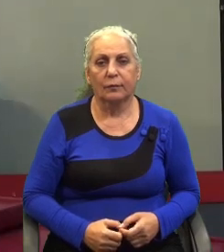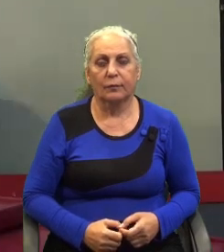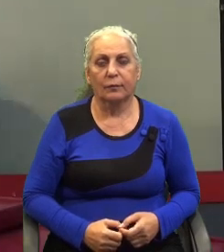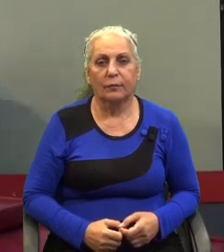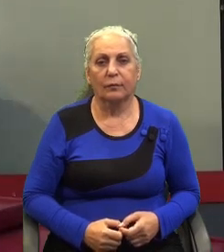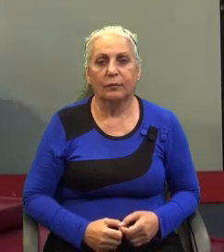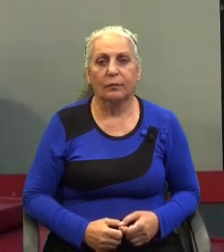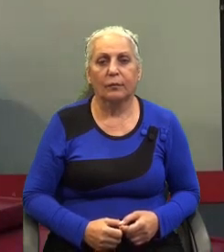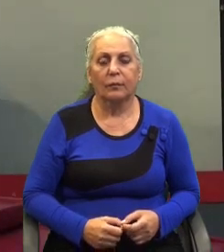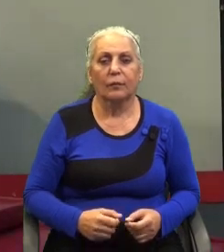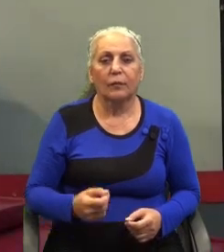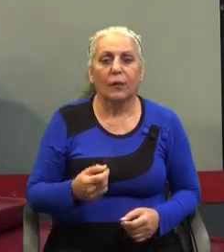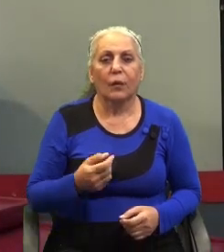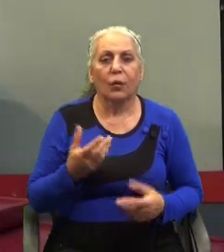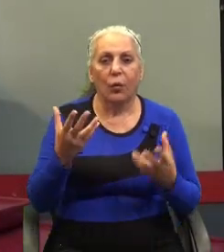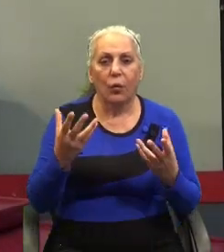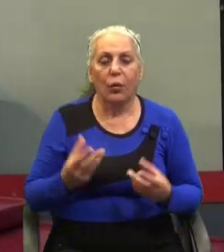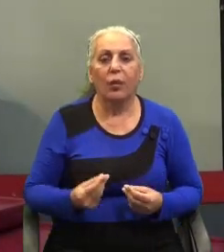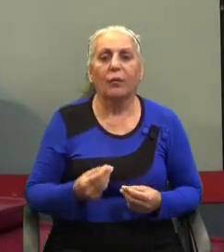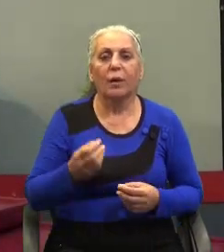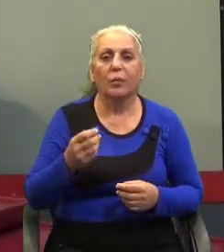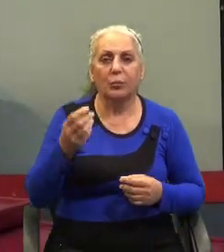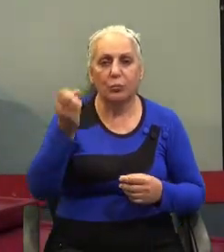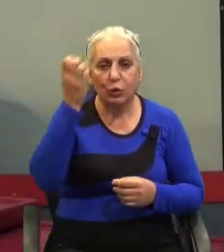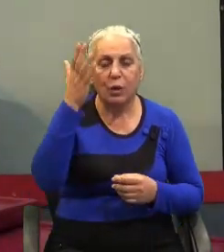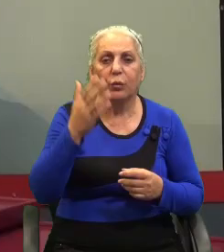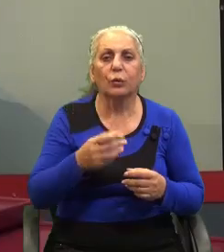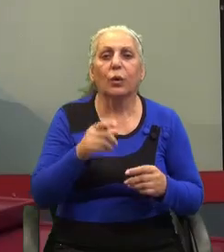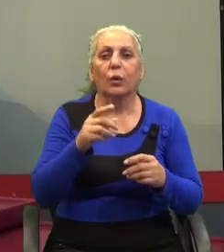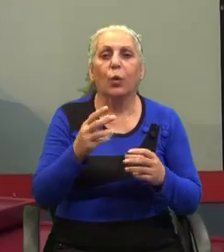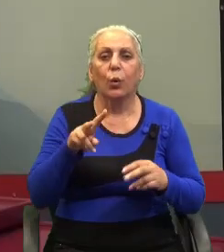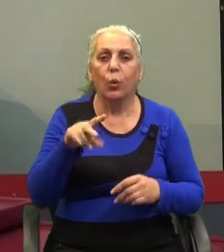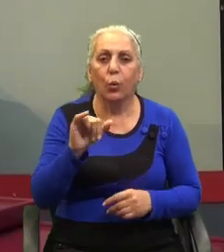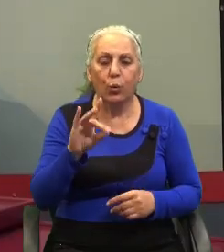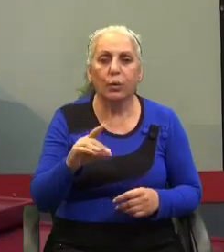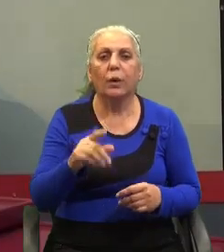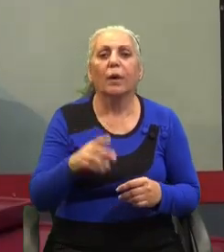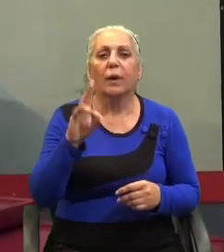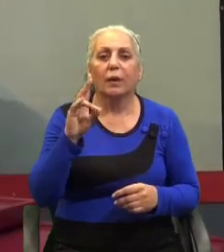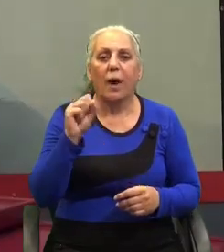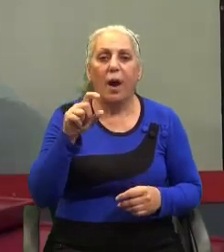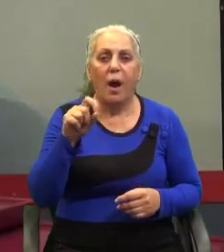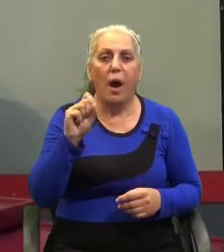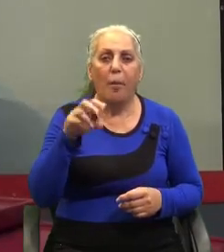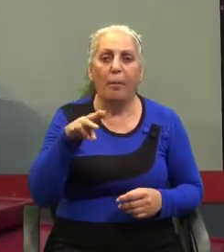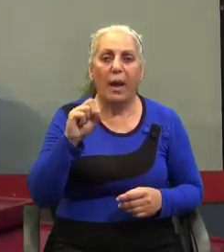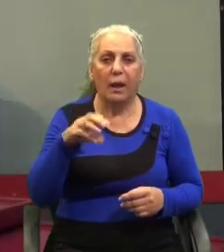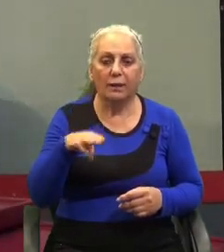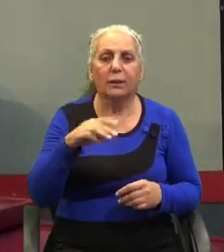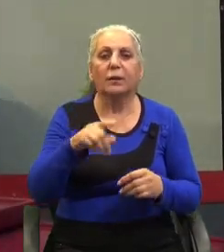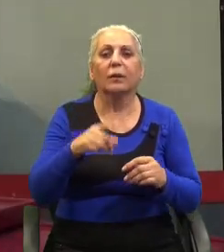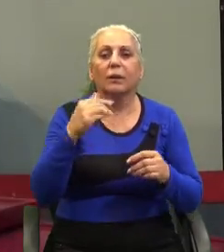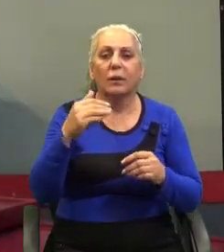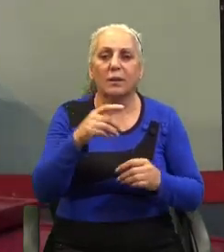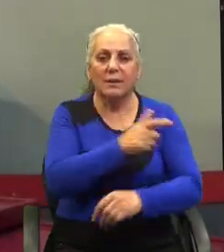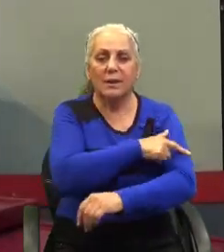Եվ օրվա մշակութային տպավորիչ լուրը Նահապետի Հոբելյանական աշունը շարունակվում է, Ստեփանավանի կենտրոնական